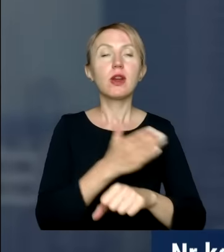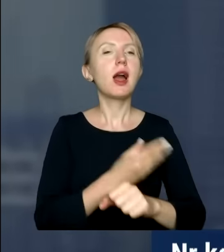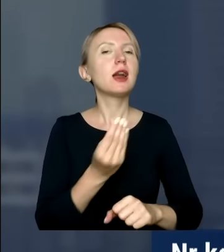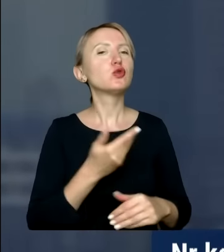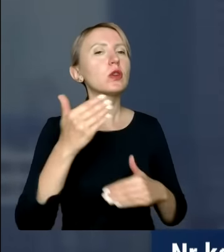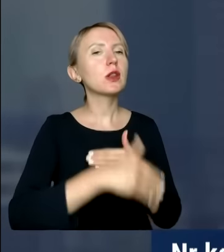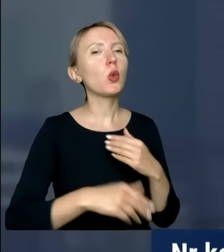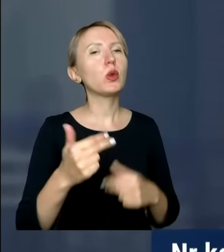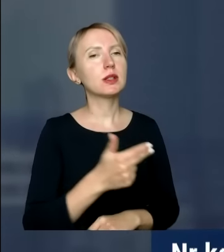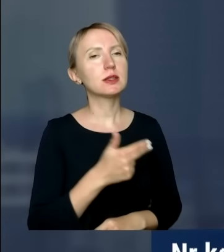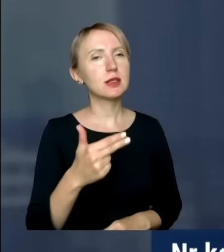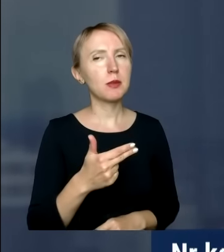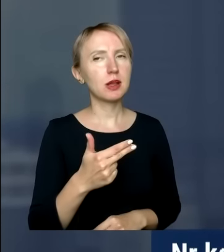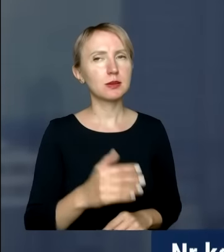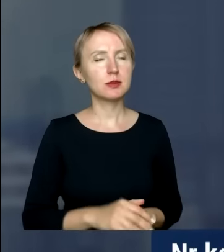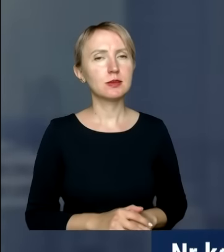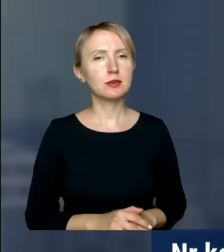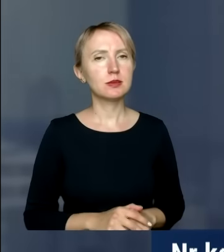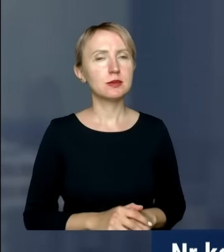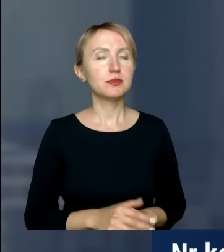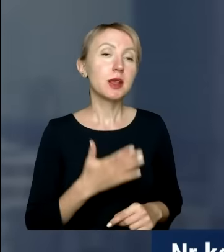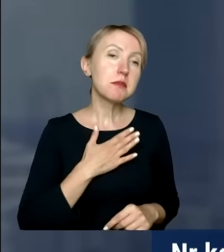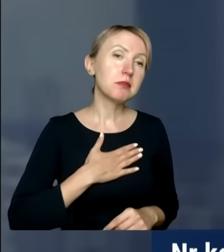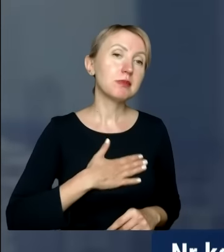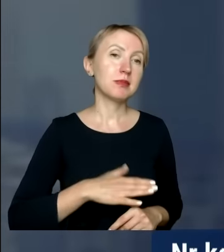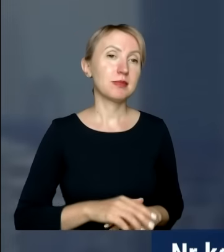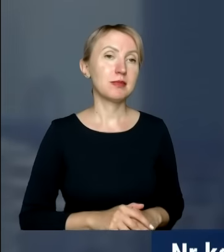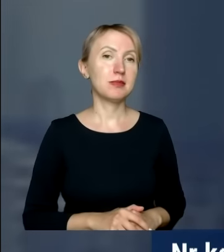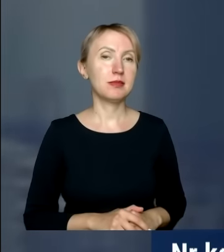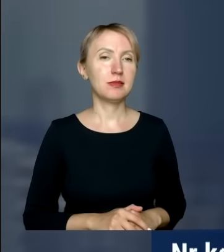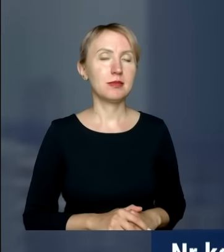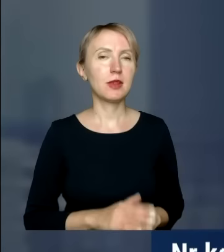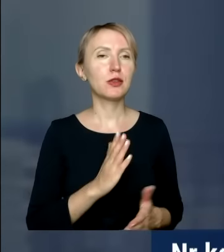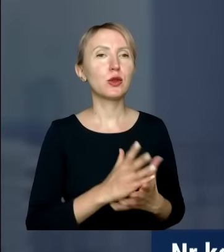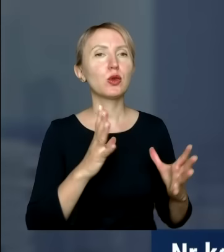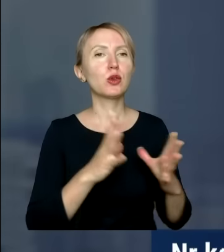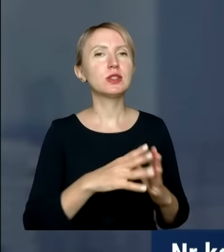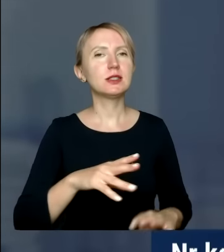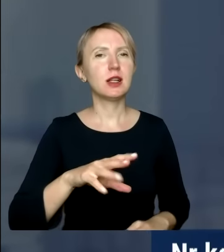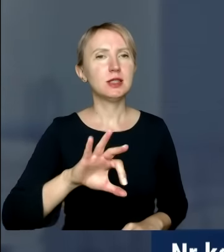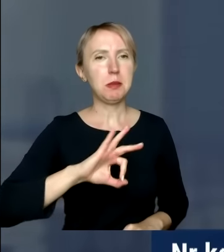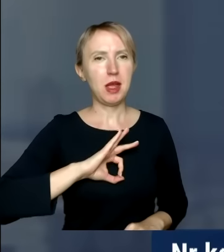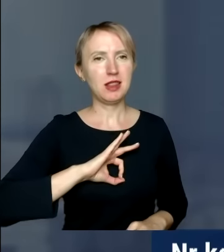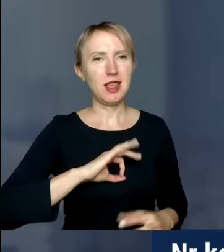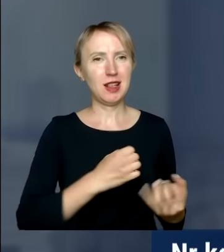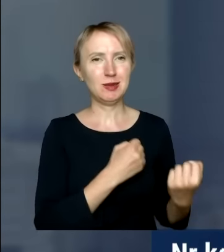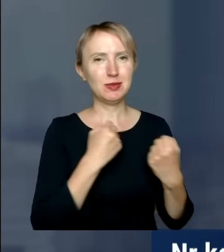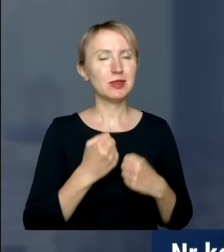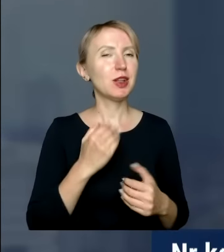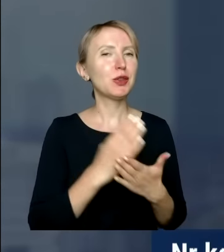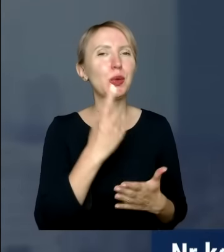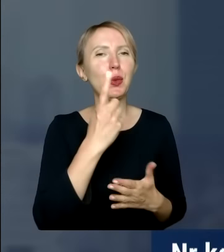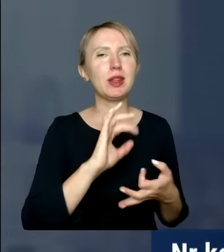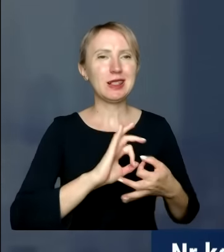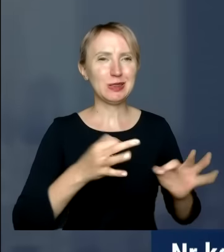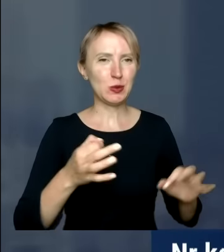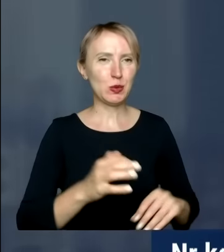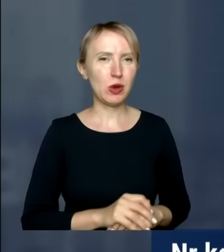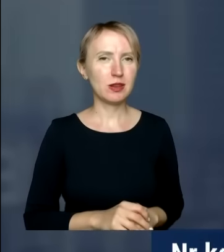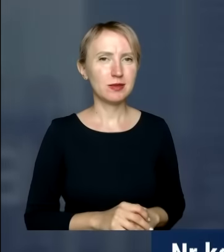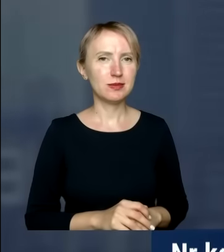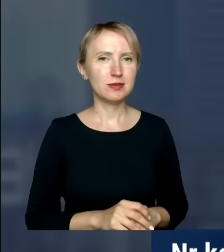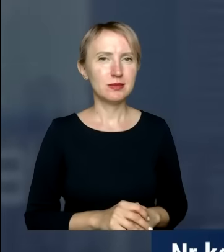temat milszy może tylko 10 medali przywieźliśmy jeen I tylko je złot on tak zaniża